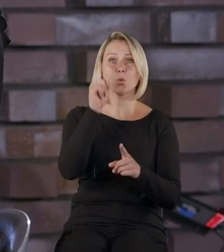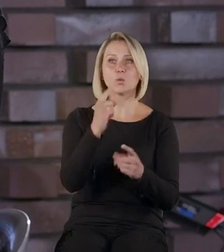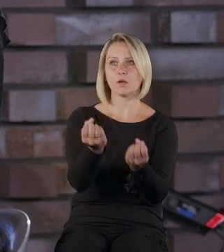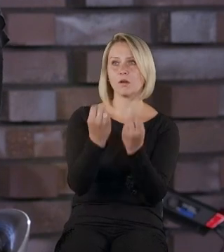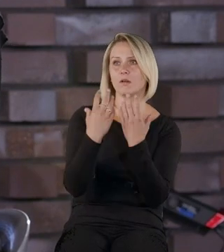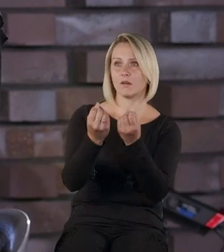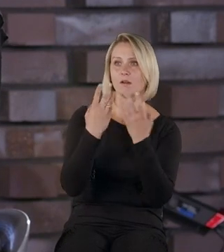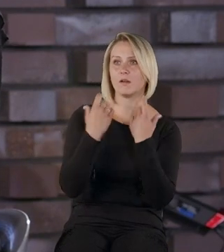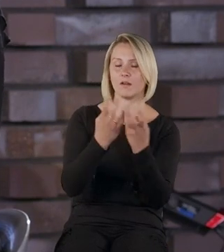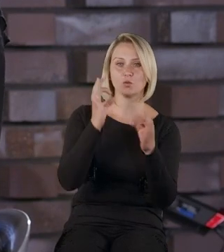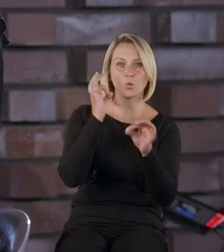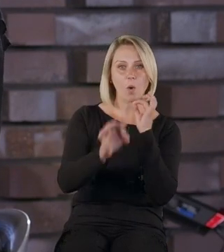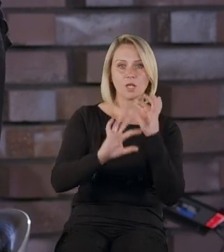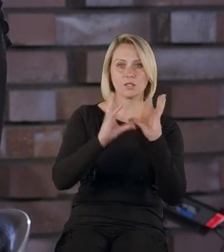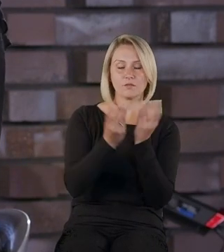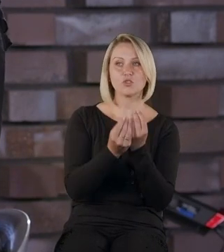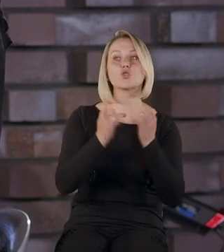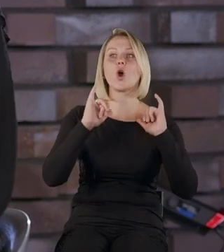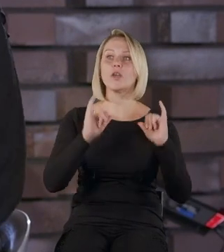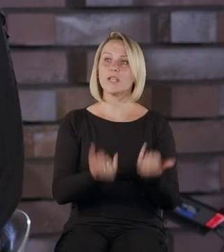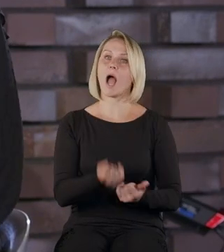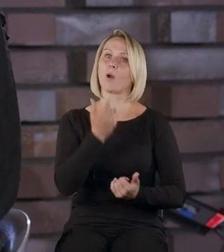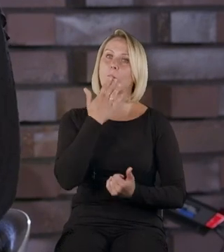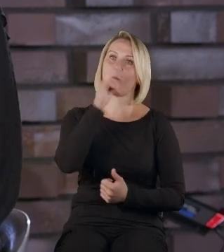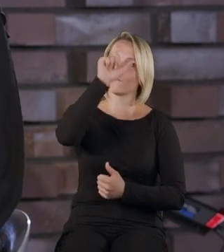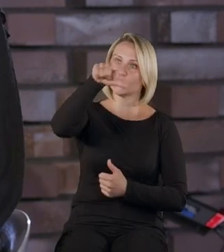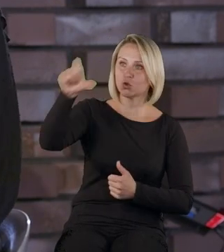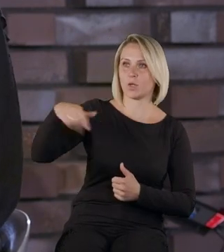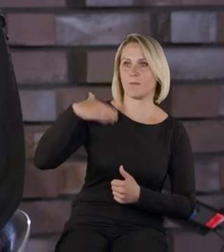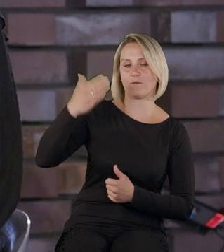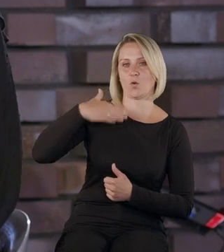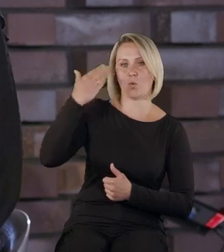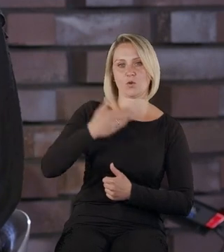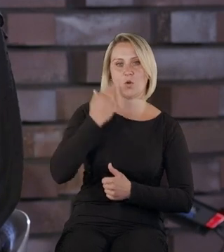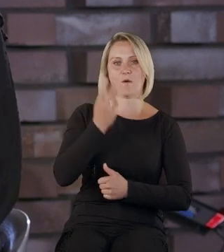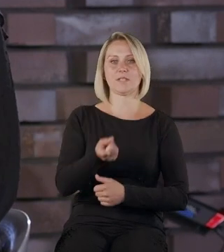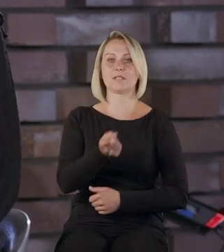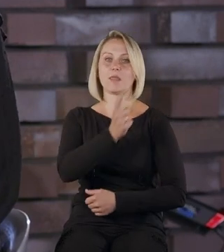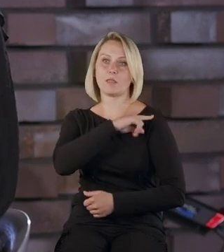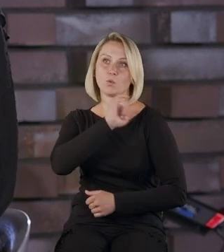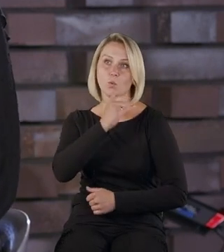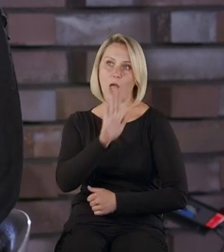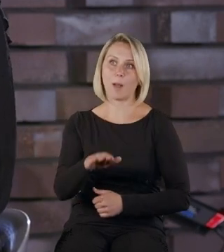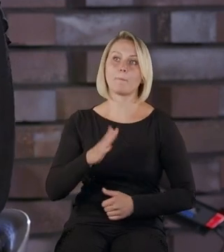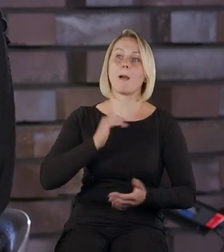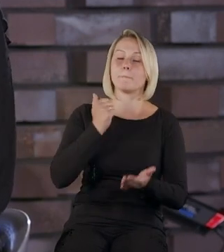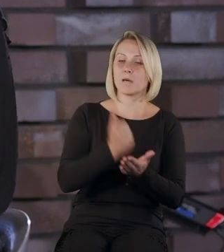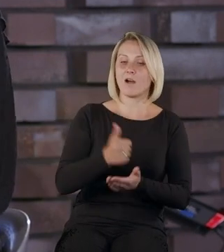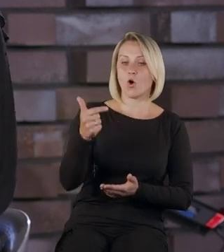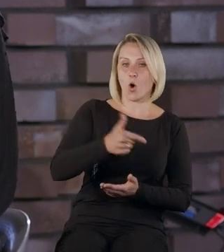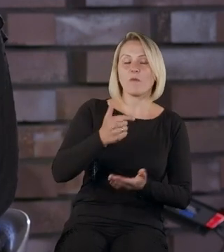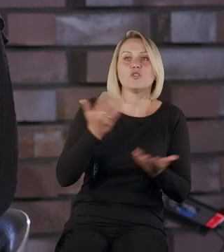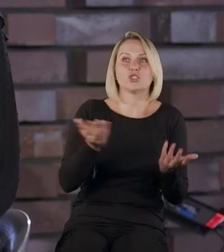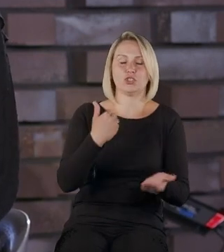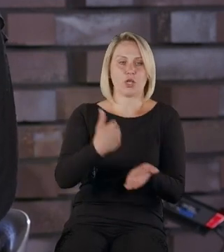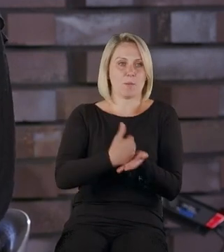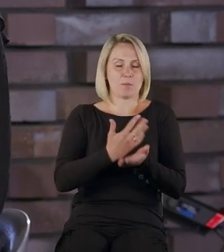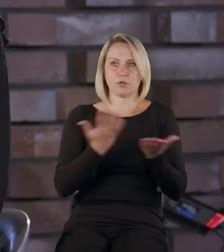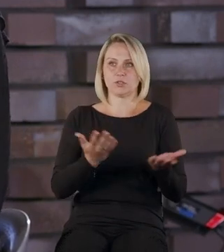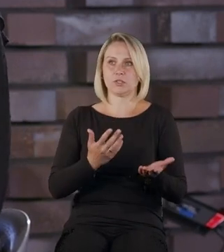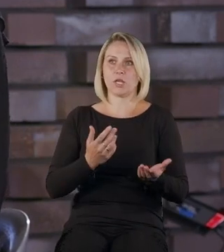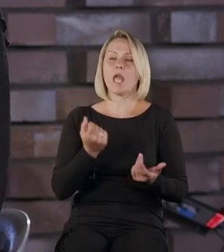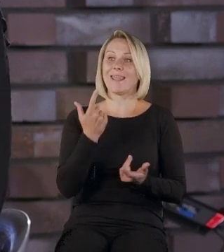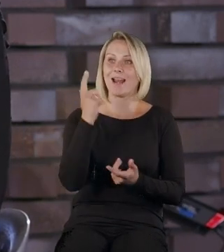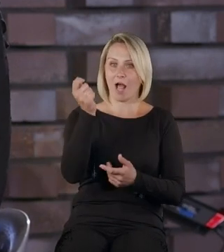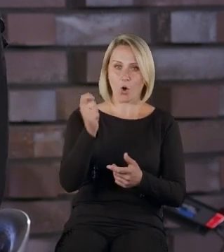nam absolutnie wszystko. Jak powinniśmy zwracać się do wykładowców, jakie mamy prawa i obowiązki, gdzie szukać pomocy. No, po paru godzinach